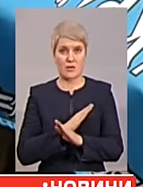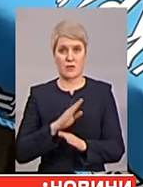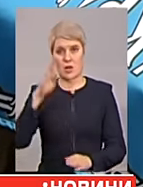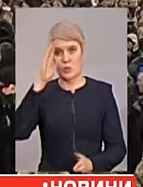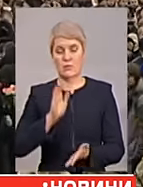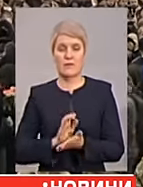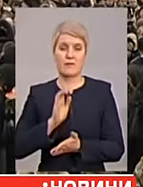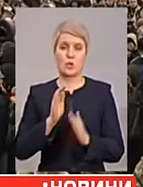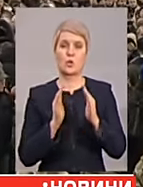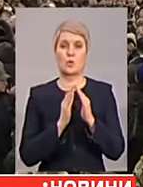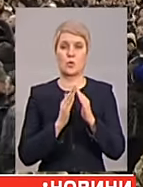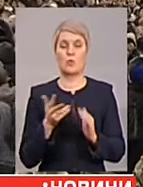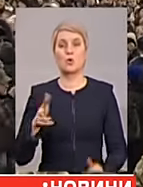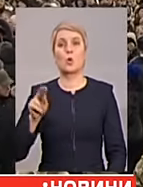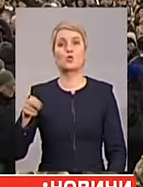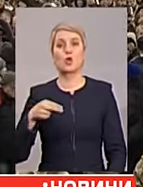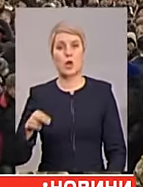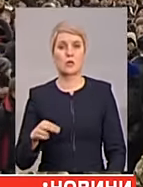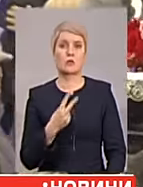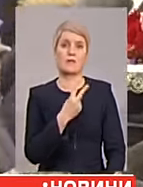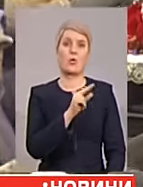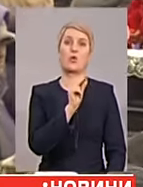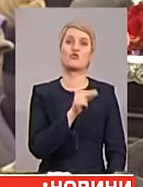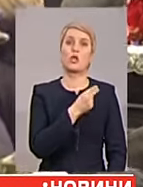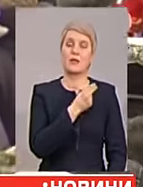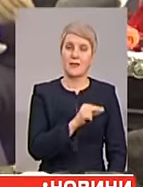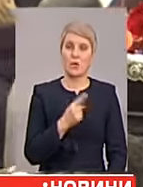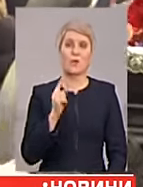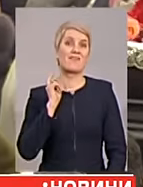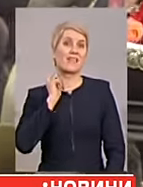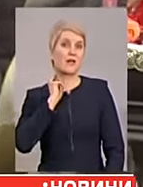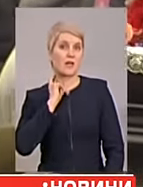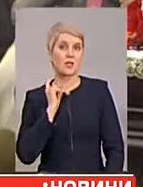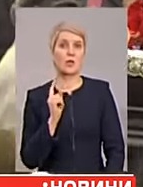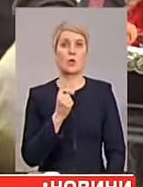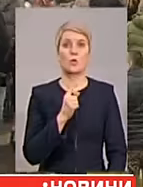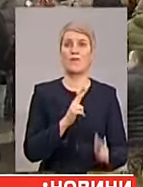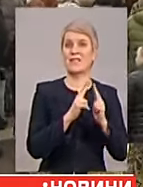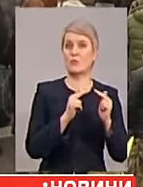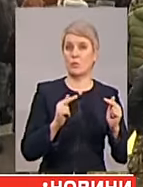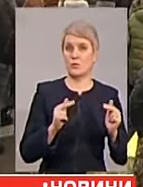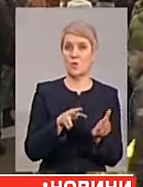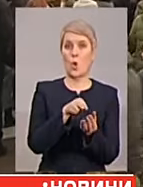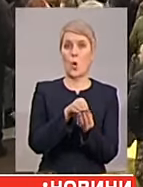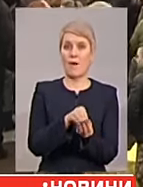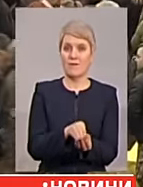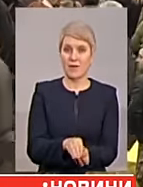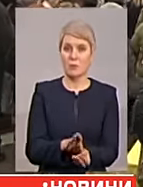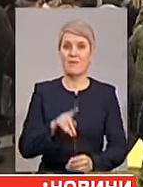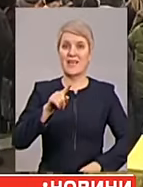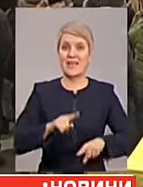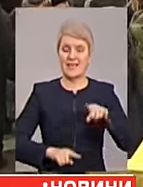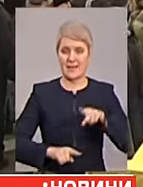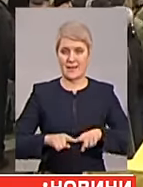на чернігівщину одного в Кіровоградську область одного в Дніпропетровську ховатимуть їх у рідній землі